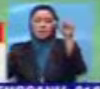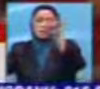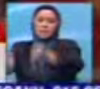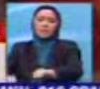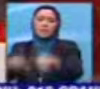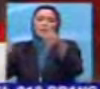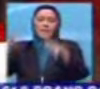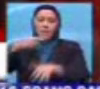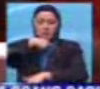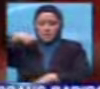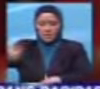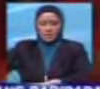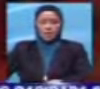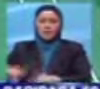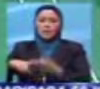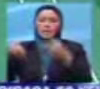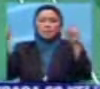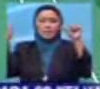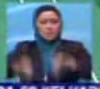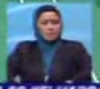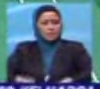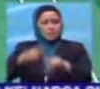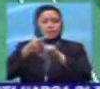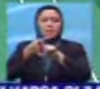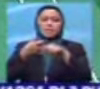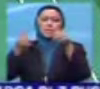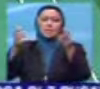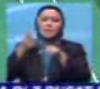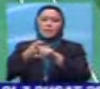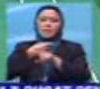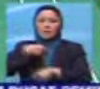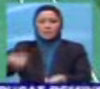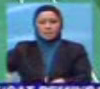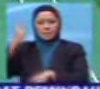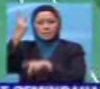dan kecundang kepada Chen Long, kedua-duanya dari China.